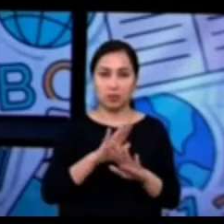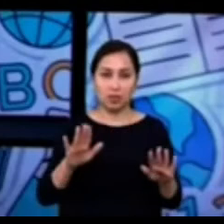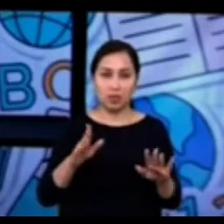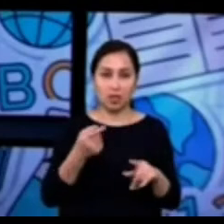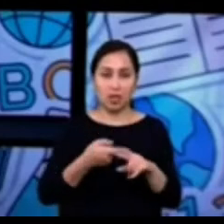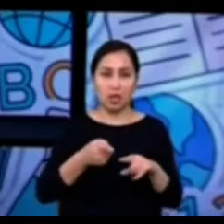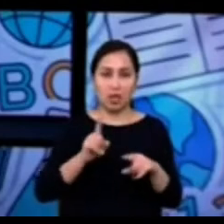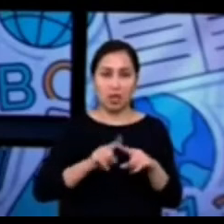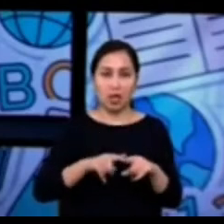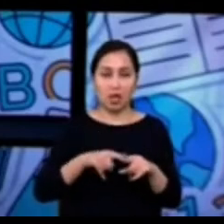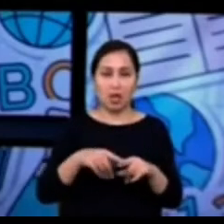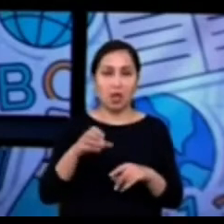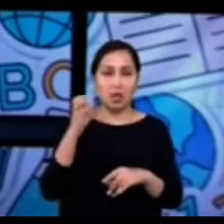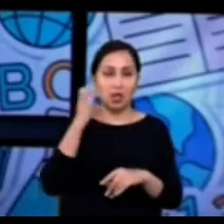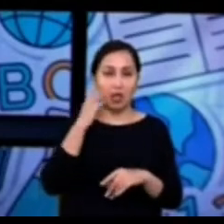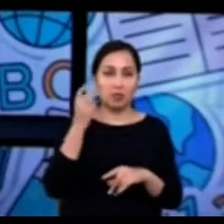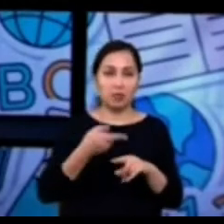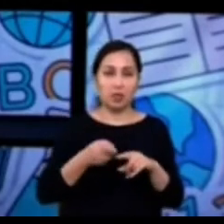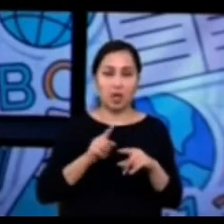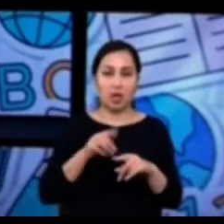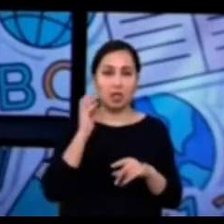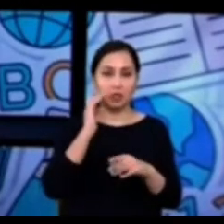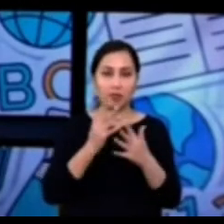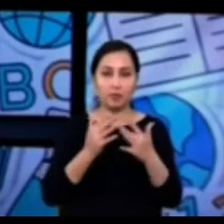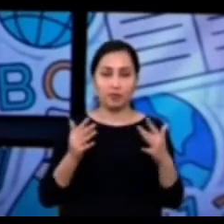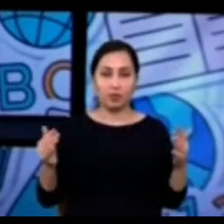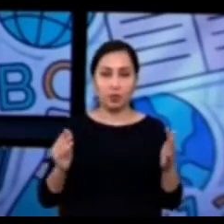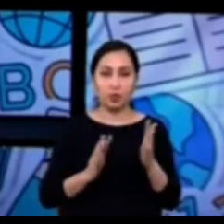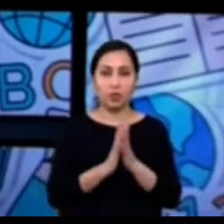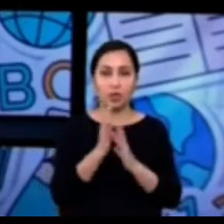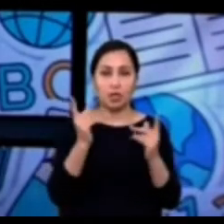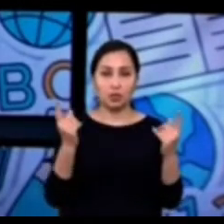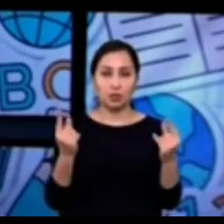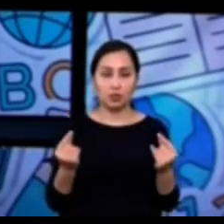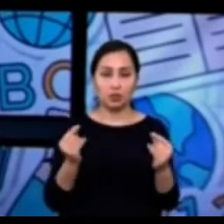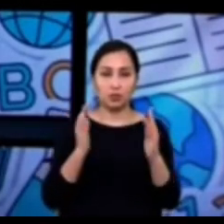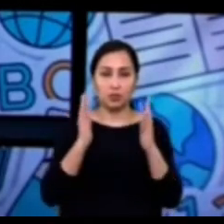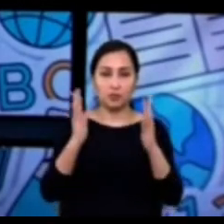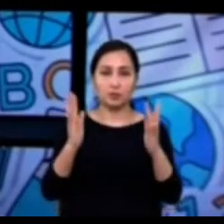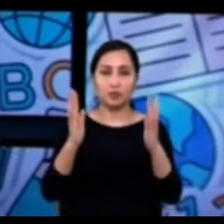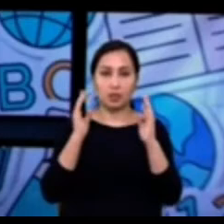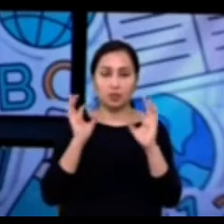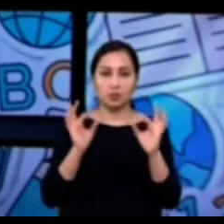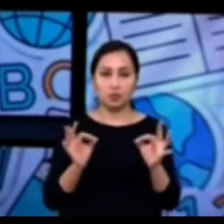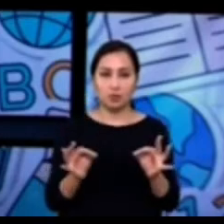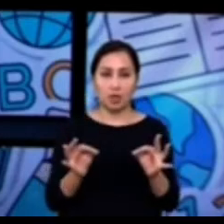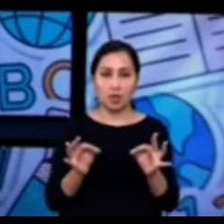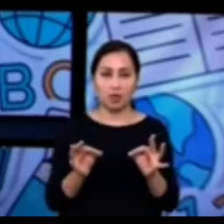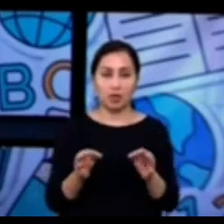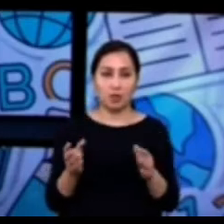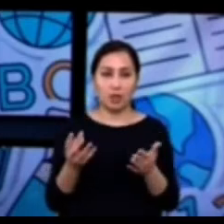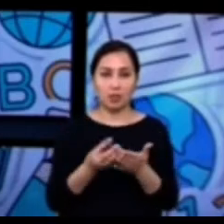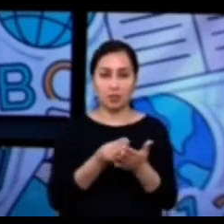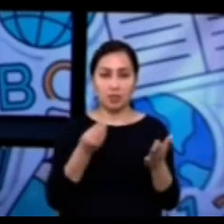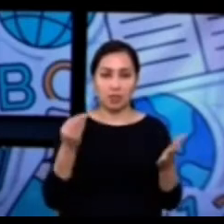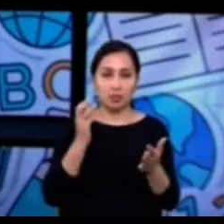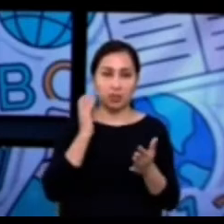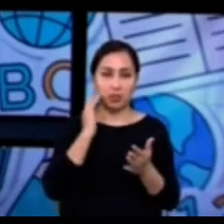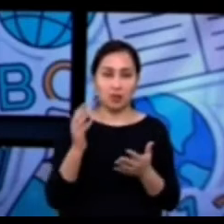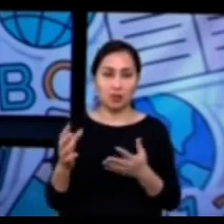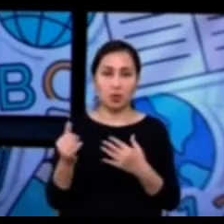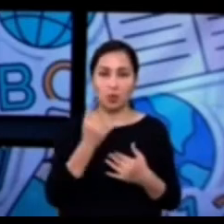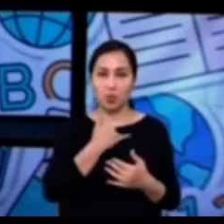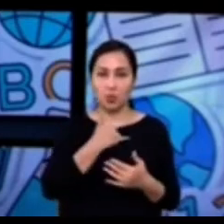Яблоко – это фрукт. И яблоко растет где? В саду. Правильно. Значит, яблоко здесь у